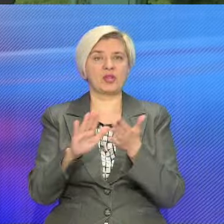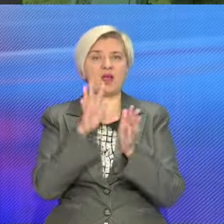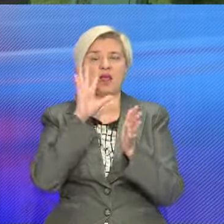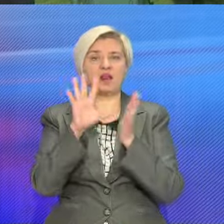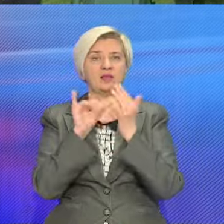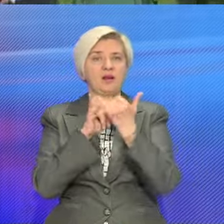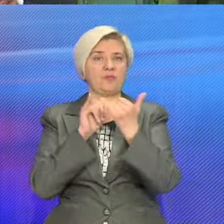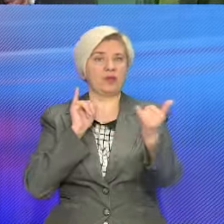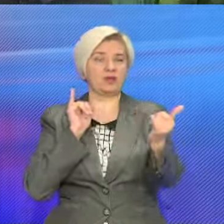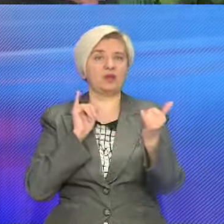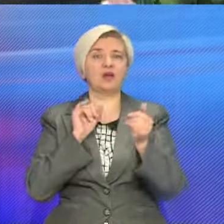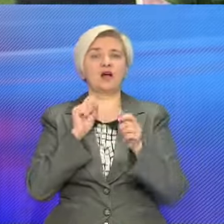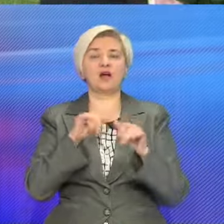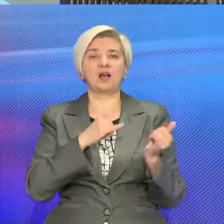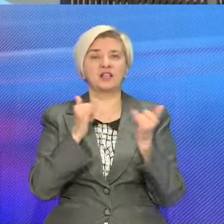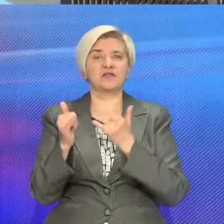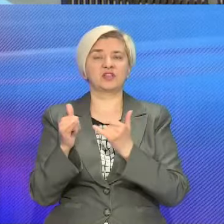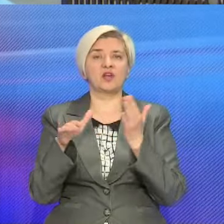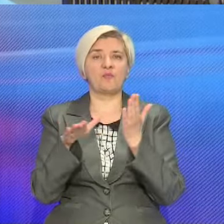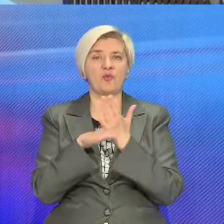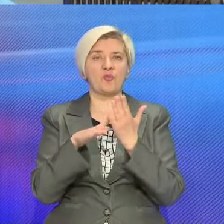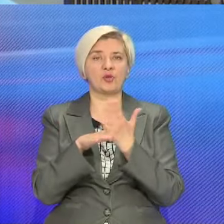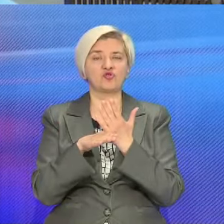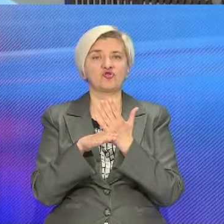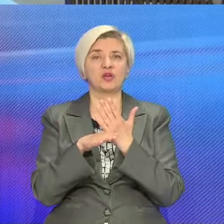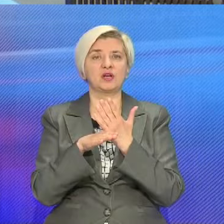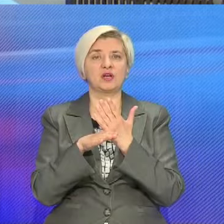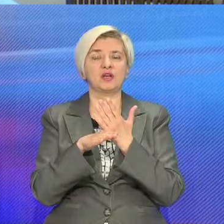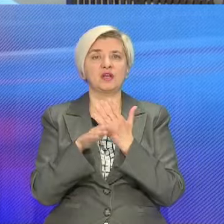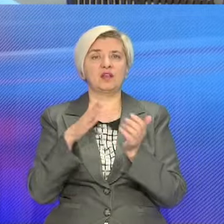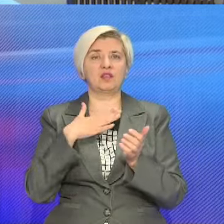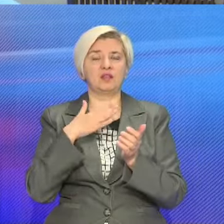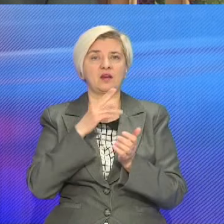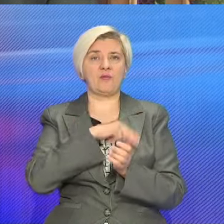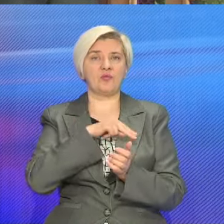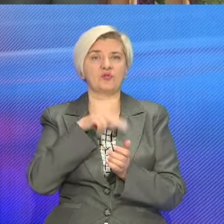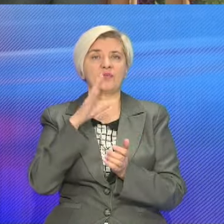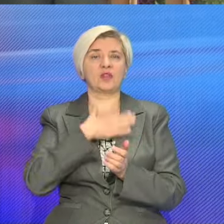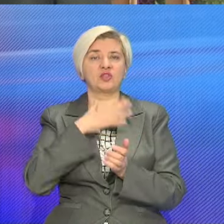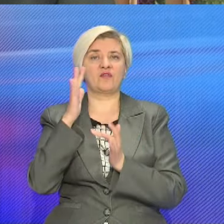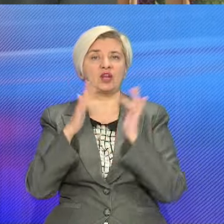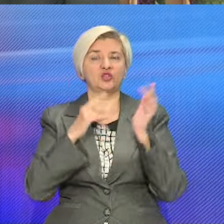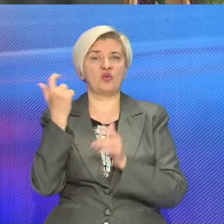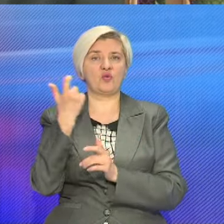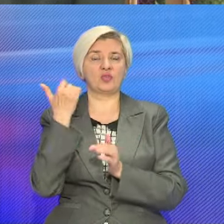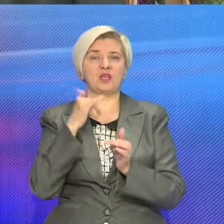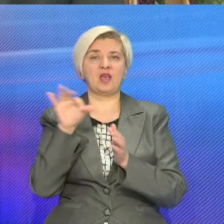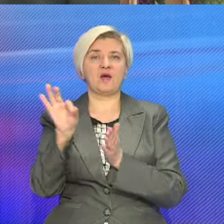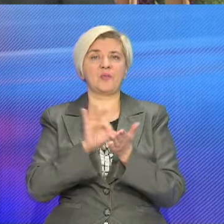электропередач, оказывается пассивная помощь пальчиками нашего лесхоза для устранения и оперативного